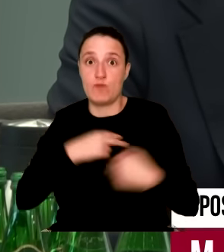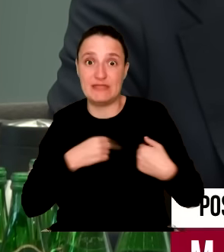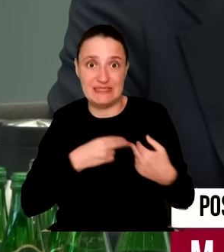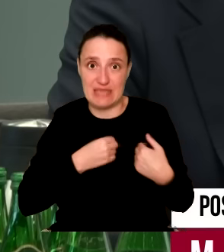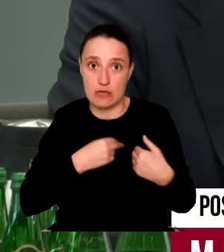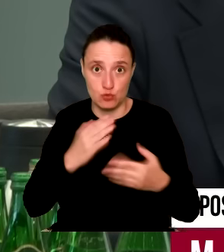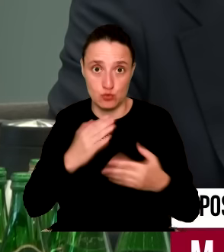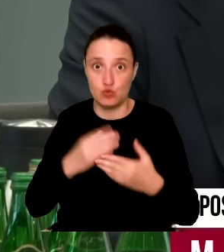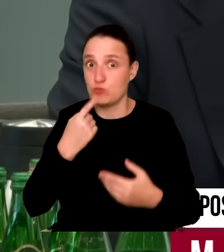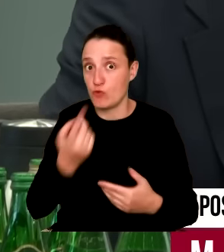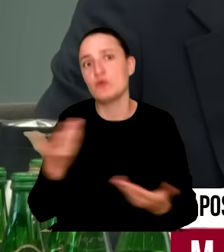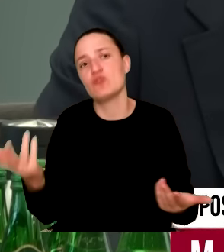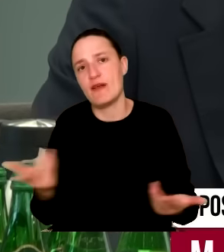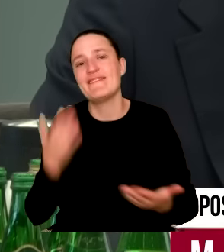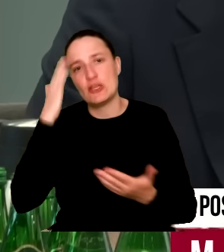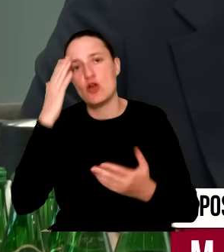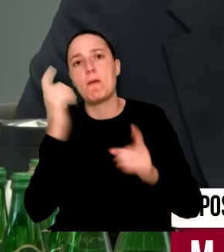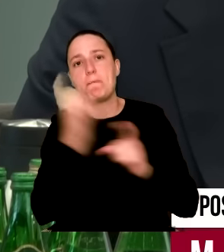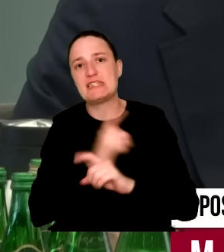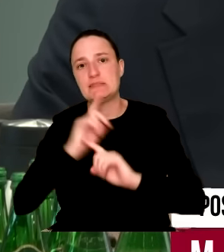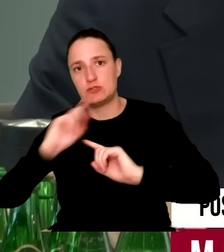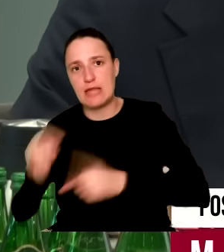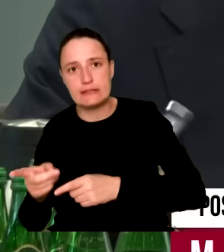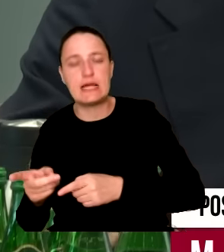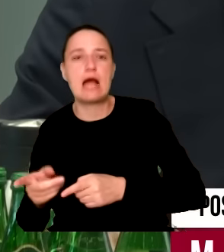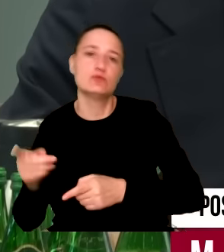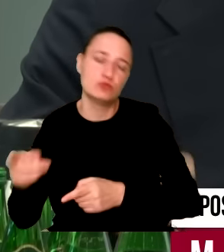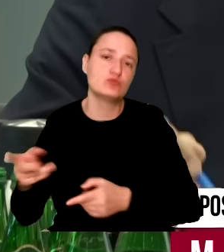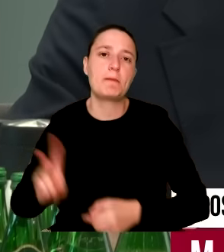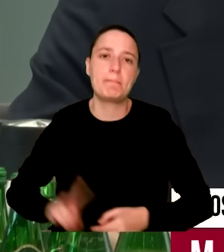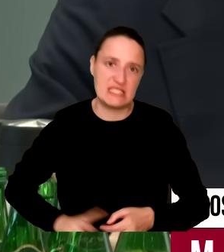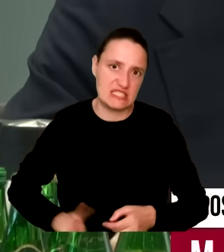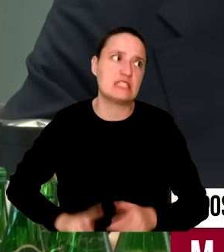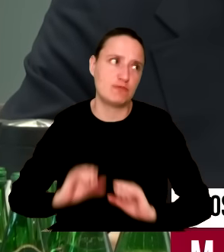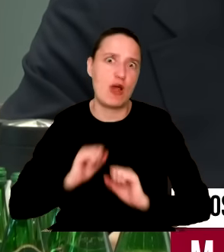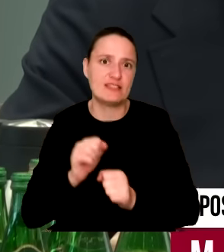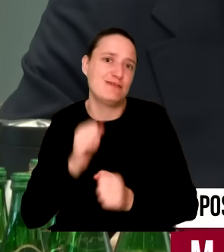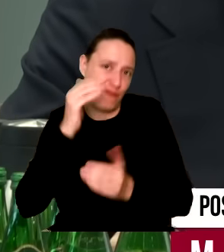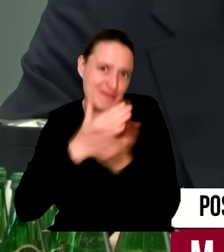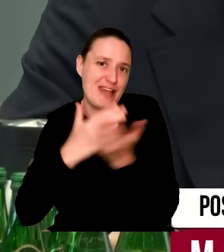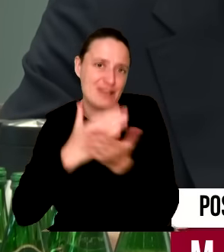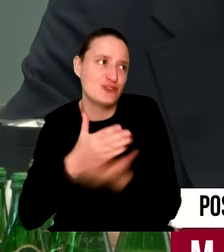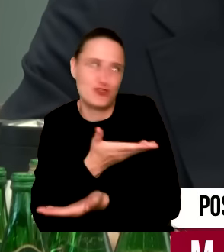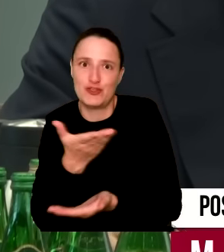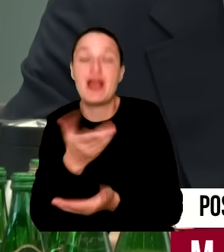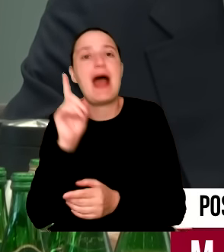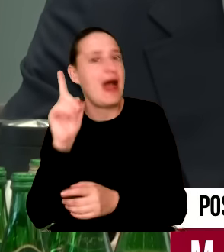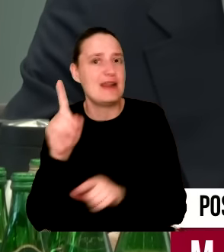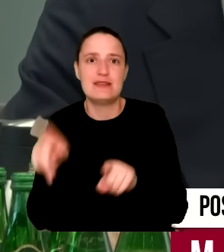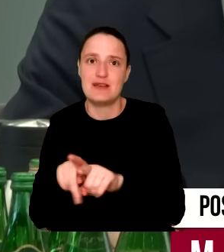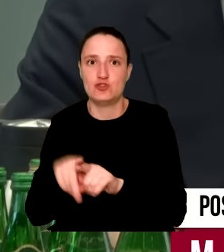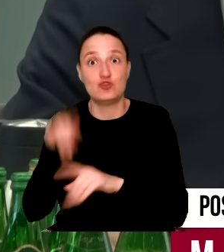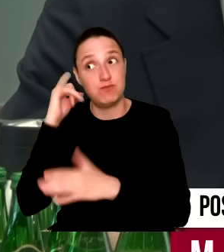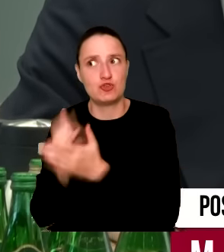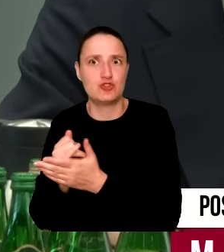jako kontrahent państwo w tym zakresie Ministerstwo aktywów państwowych jest wiarygodne ale że jednocześnie tak naprawdę